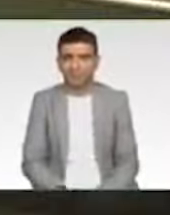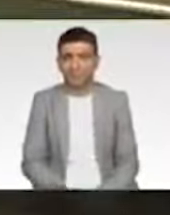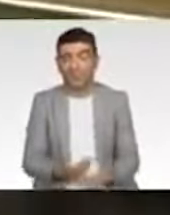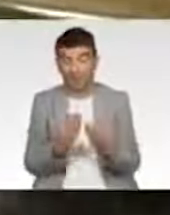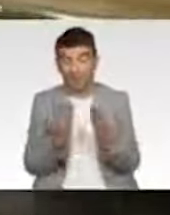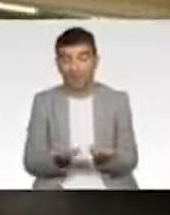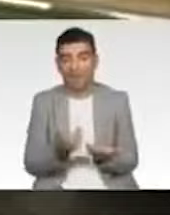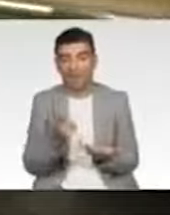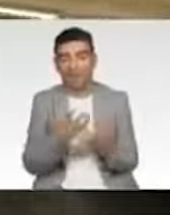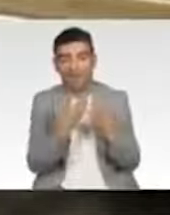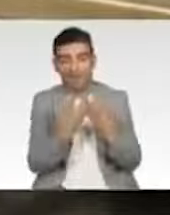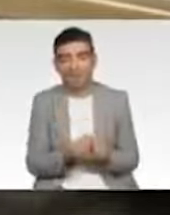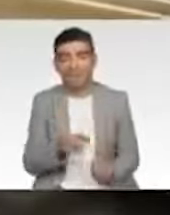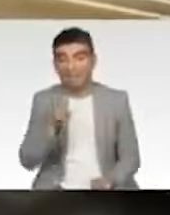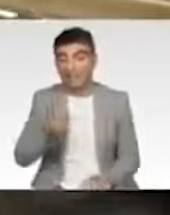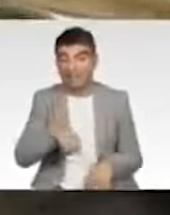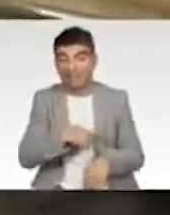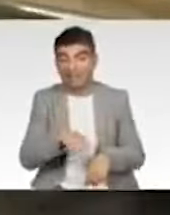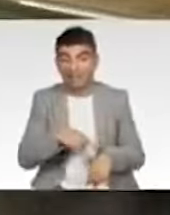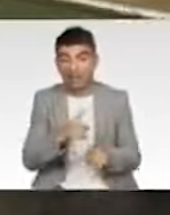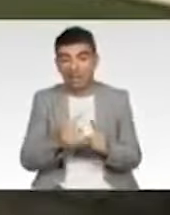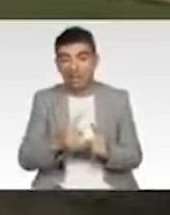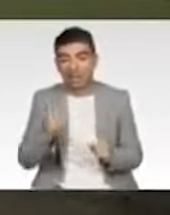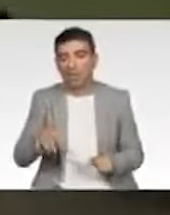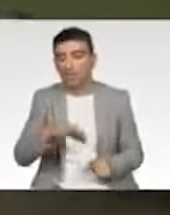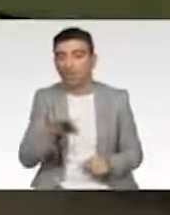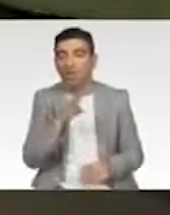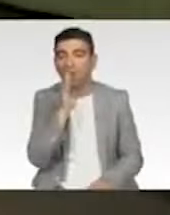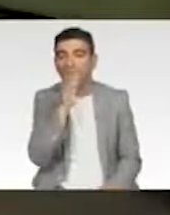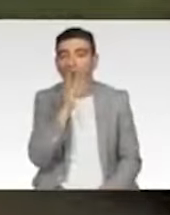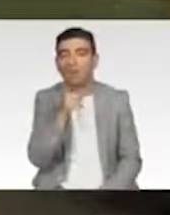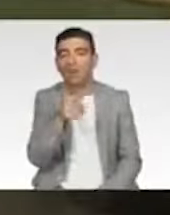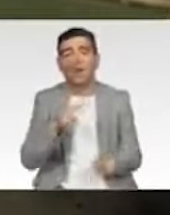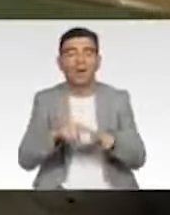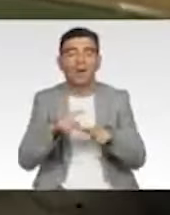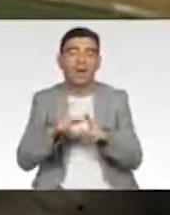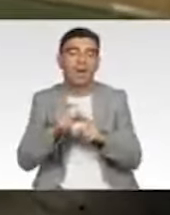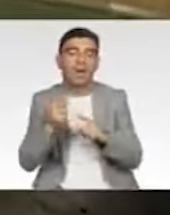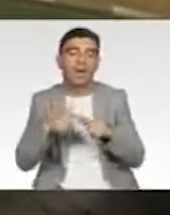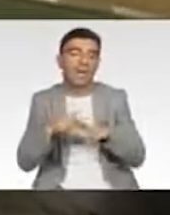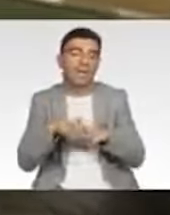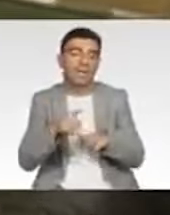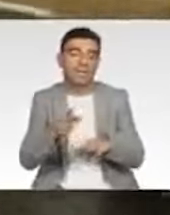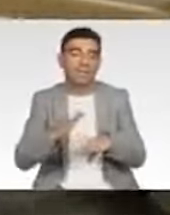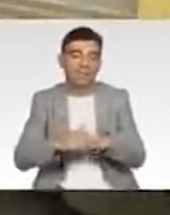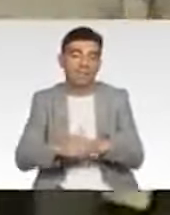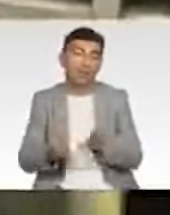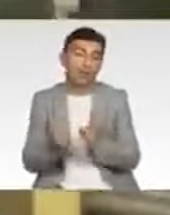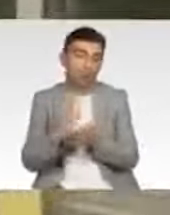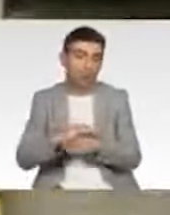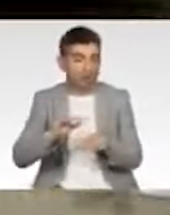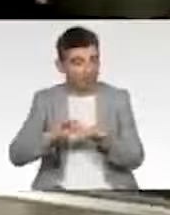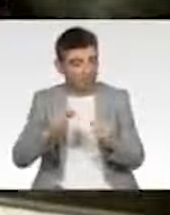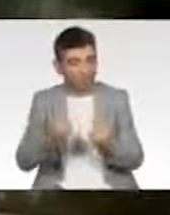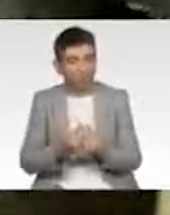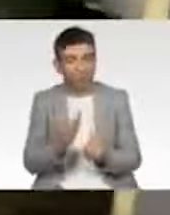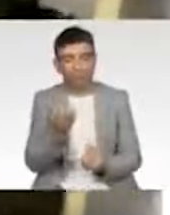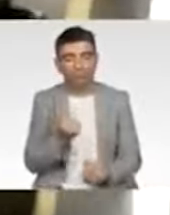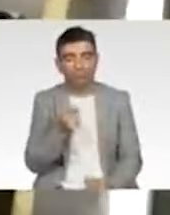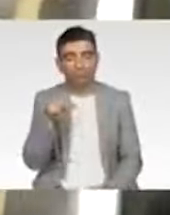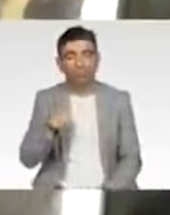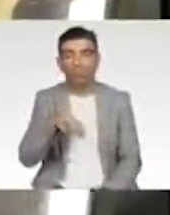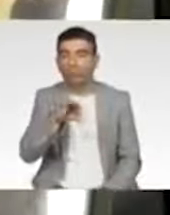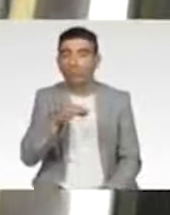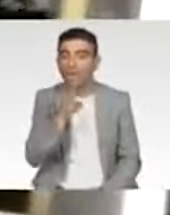Evet, soldurmada 8 saat boyunca çay yapraklarını kadifemsi hal aldırıyoruz. Daha sonra kıvırmaya alıyoruz. Kıvırmada bu